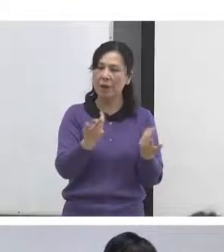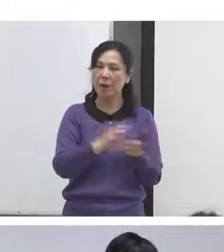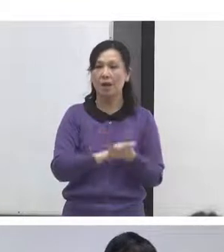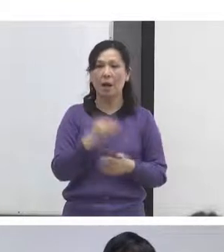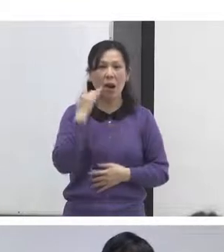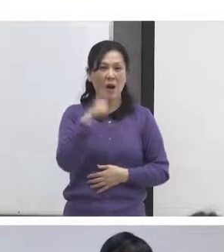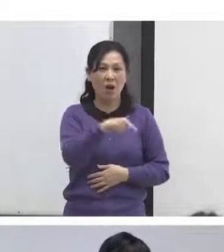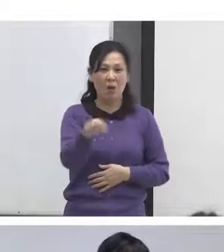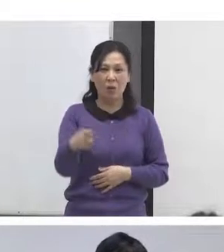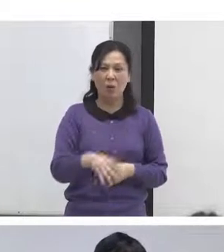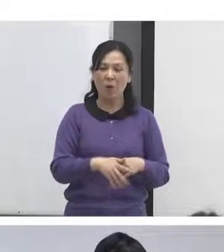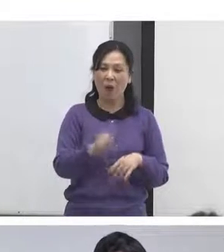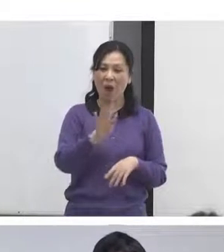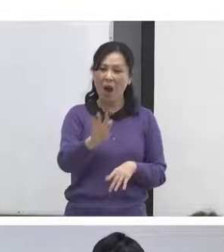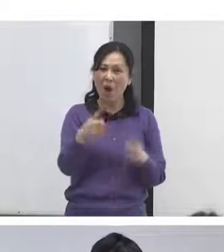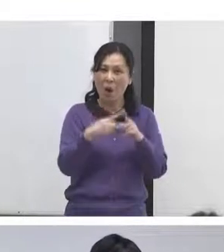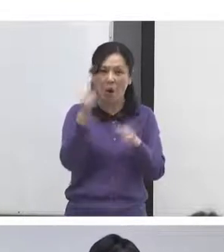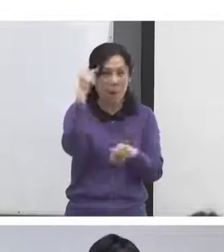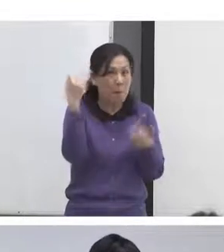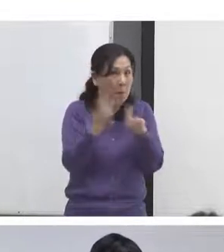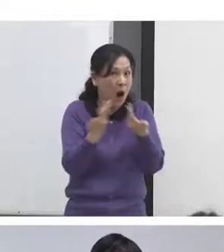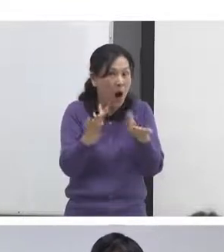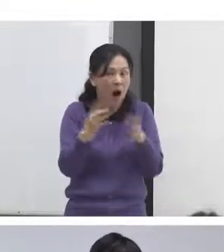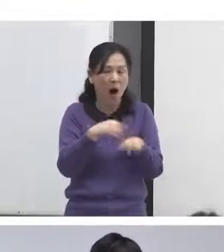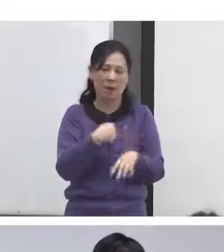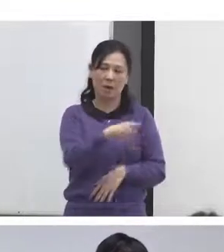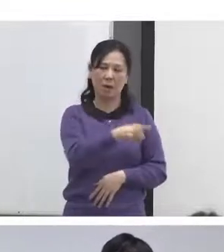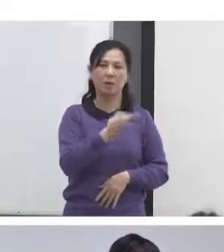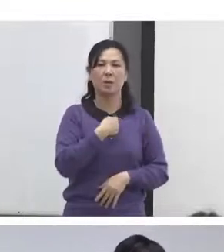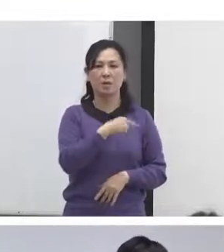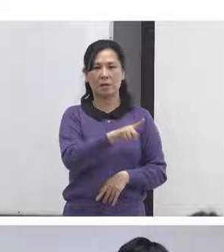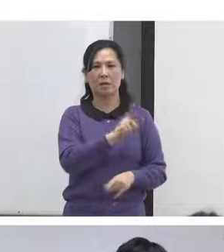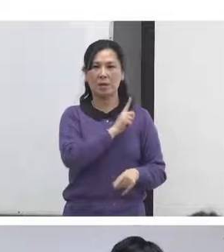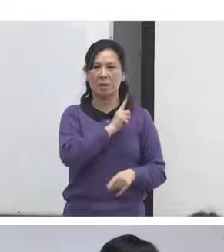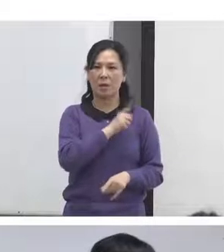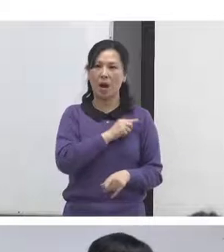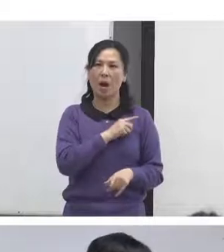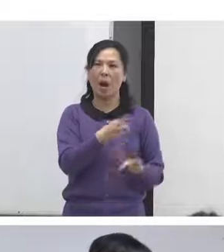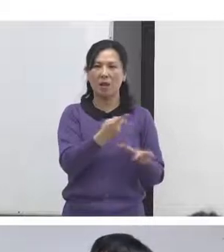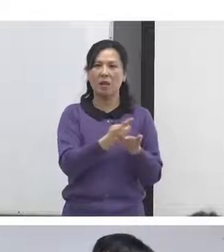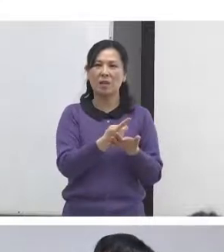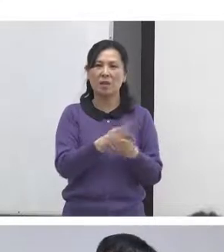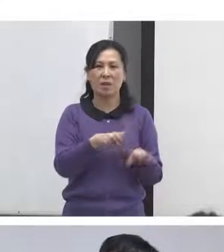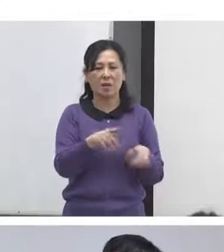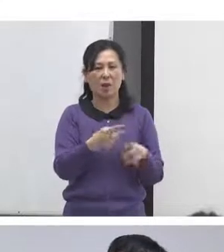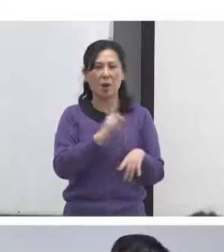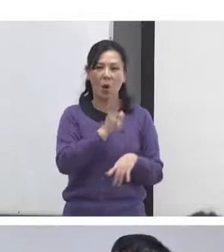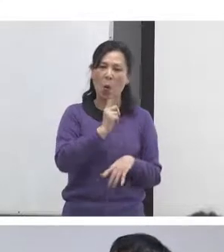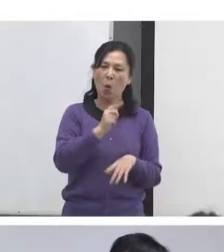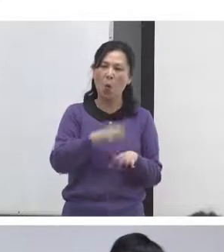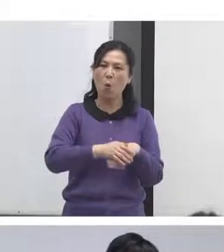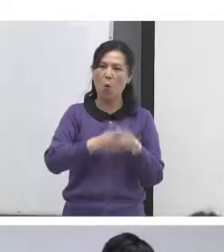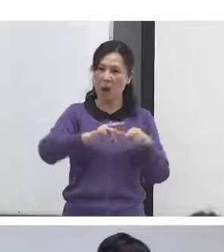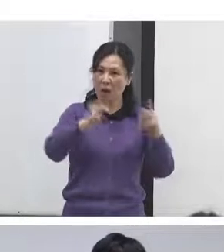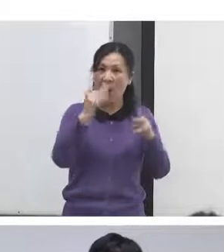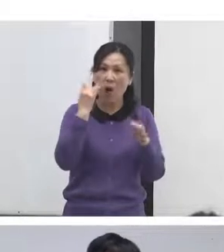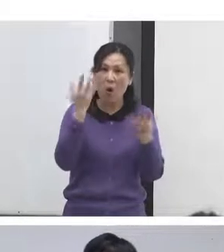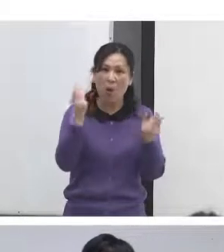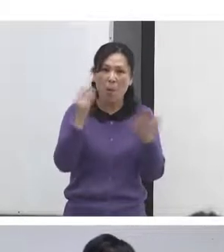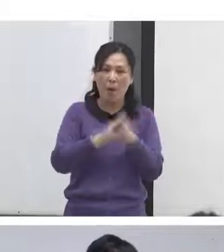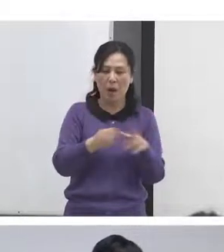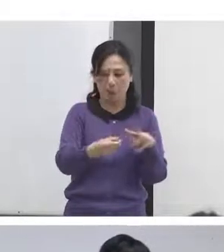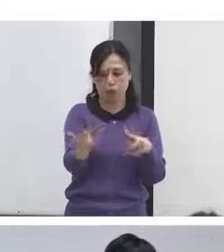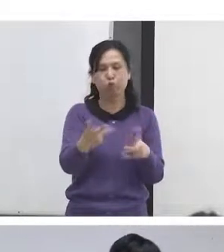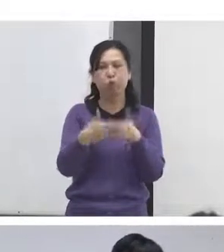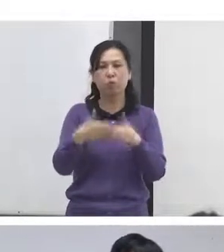无法说服民间委员，他就必须，要不然就是要改变说法，要不然就是他还是必须要把这个东西开放出来。就是听起来是一个还蛮理想的一个政策，但其实后面我等